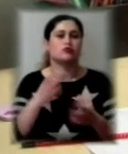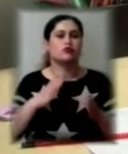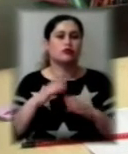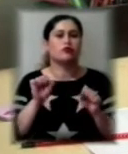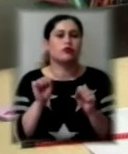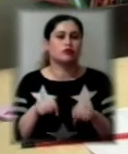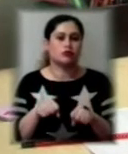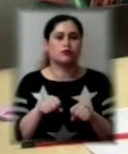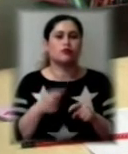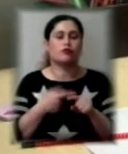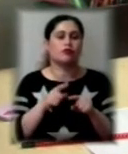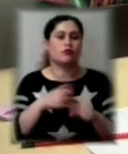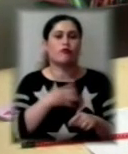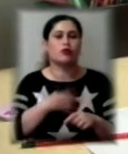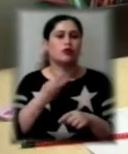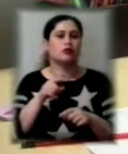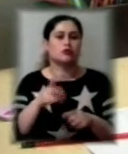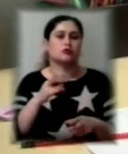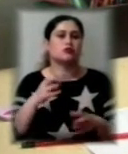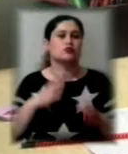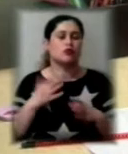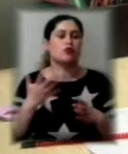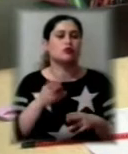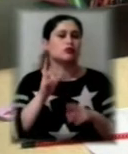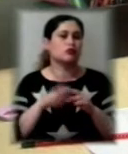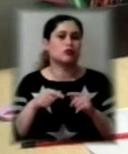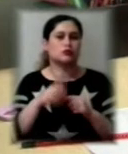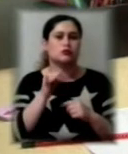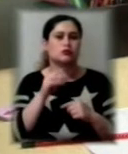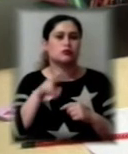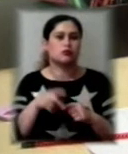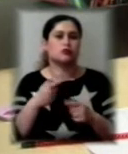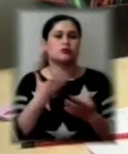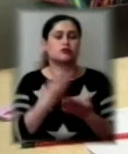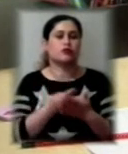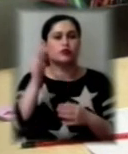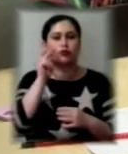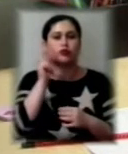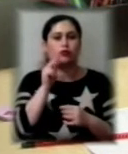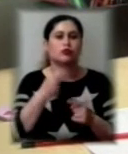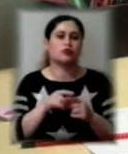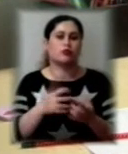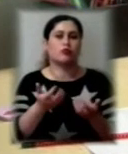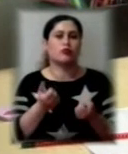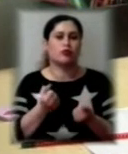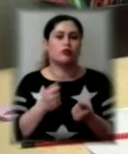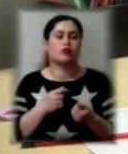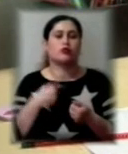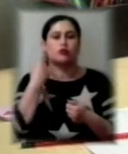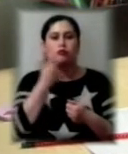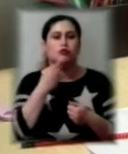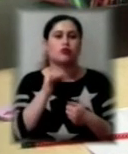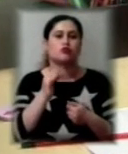це важливо саме для студентів, які завершують цикл свого навчання, отримати індивідуальну консультацію